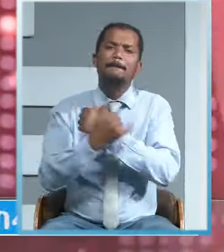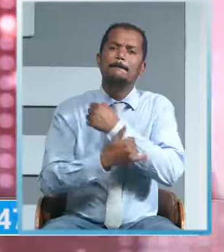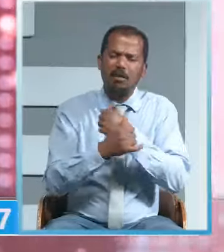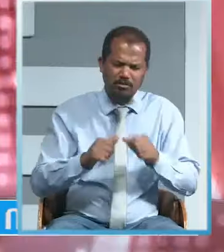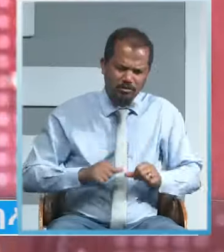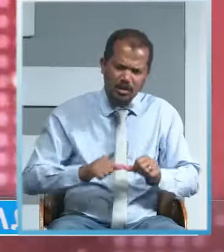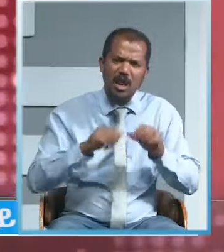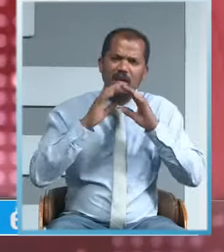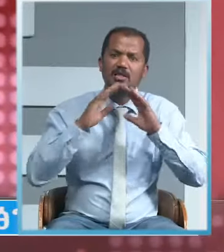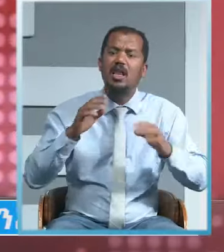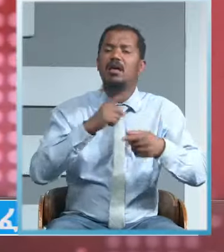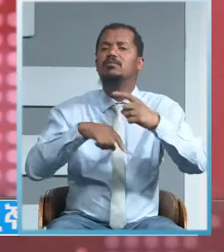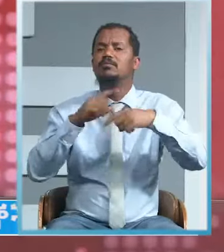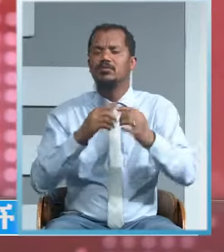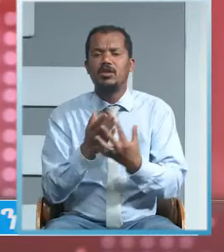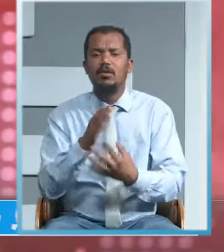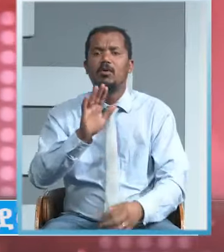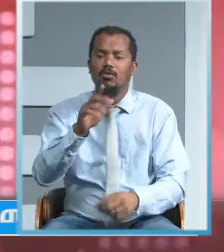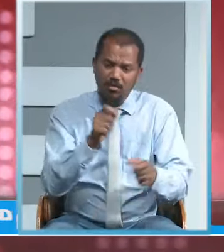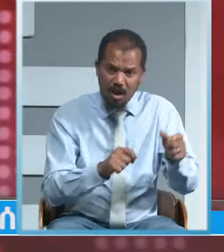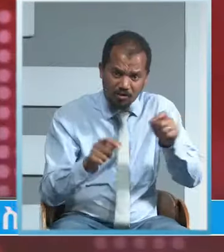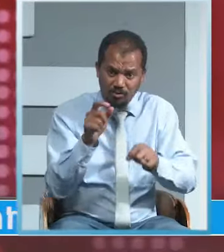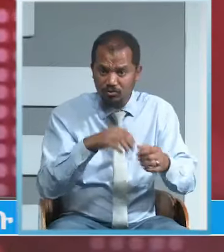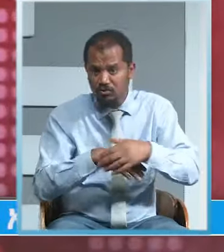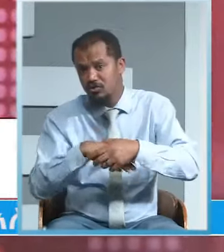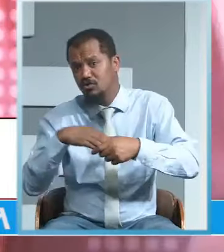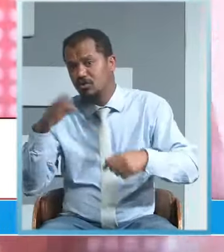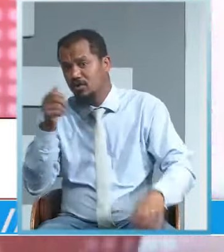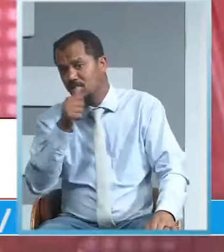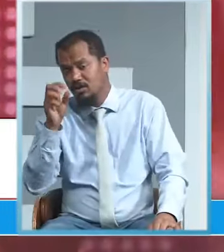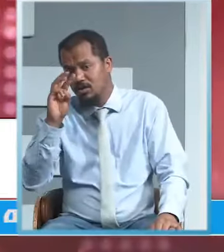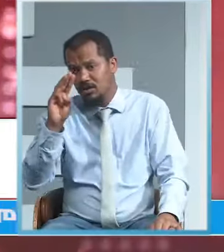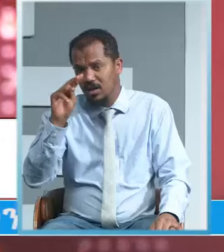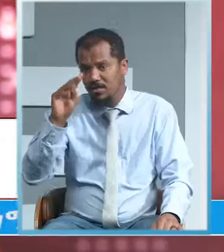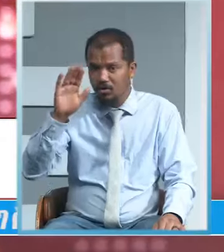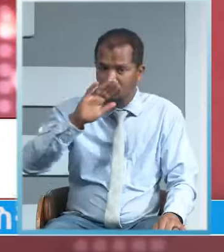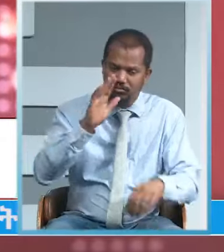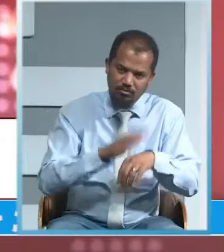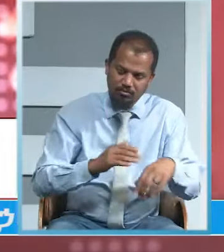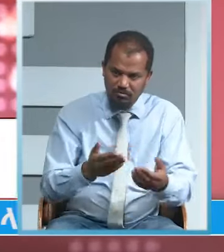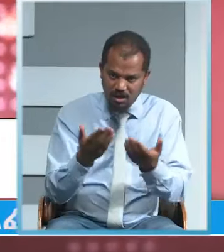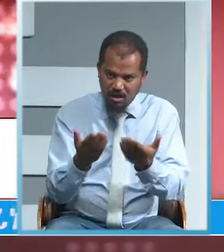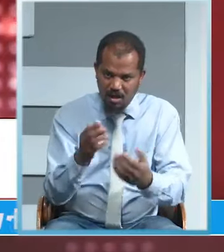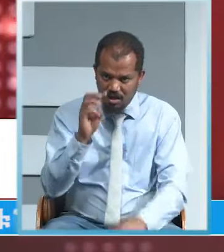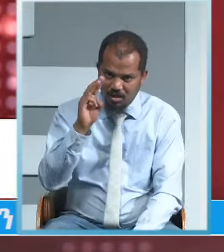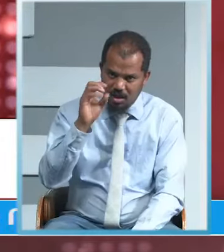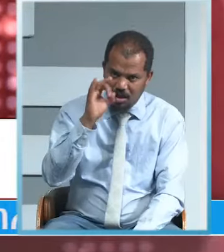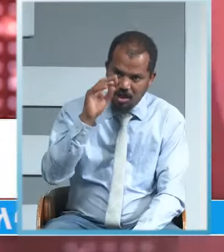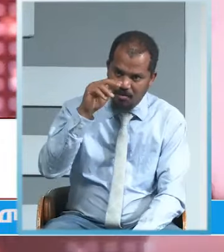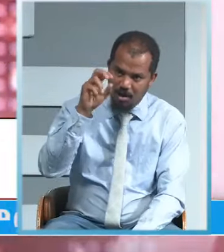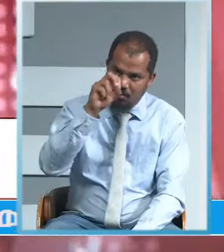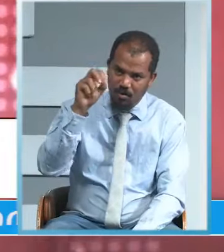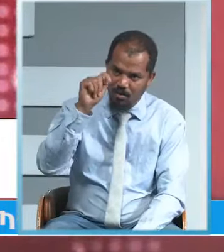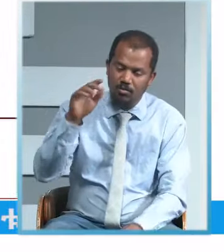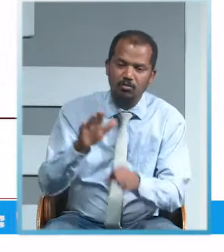ዘላቂ ሰላም እንዲመጣ የበኩላቸውን አስተዋጽኦ እንዲወጡም ኢሰመጉ ጥሪውን አቅርቧል። ሰላማዊት